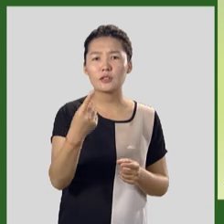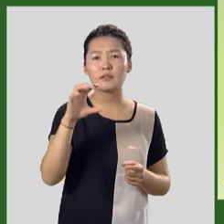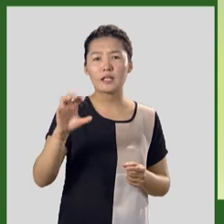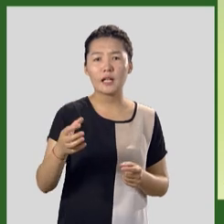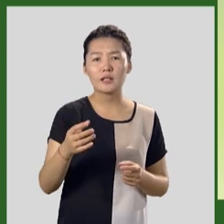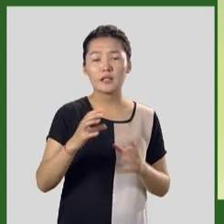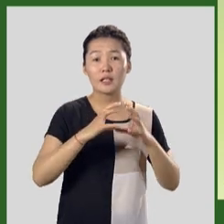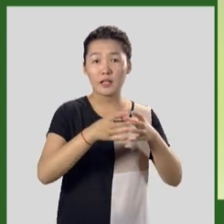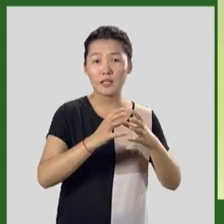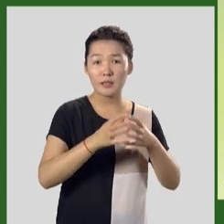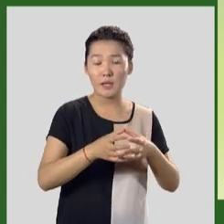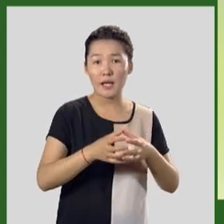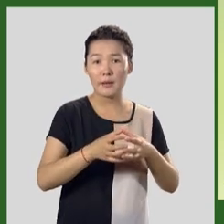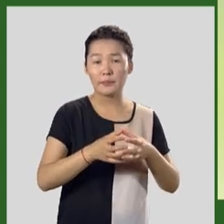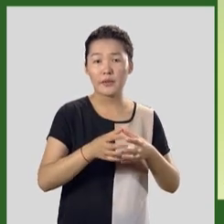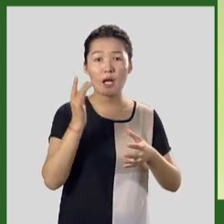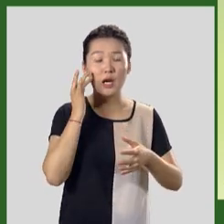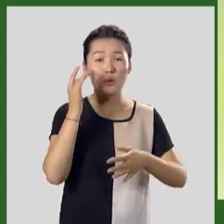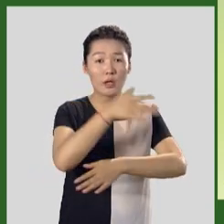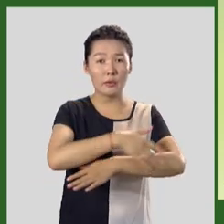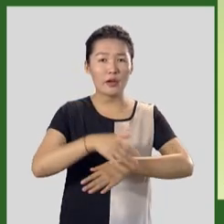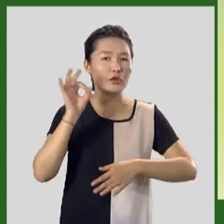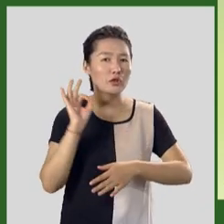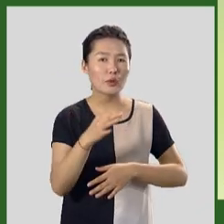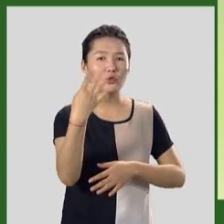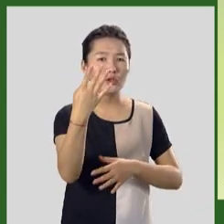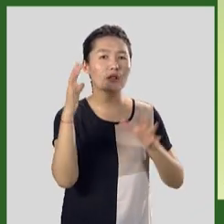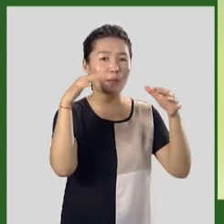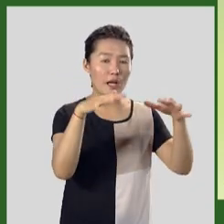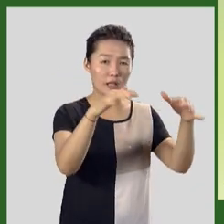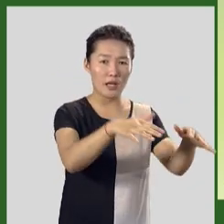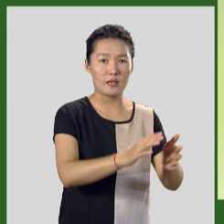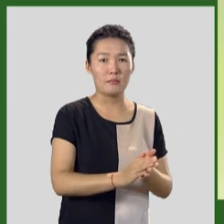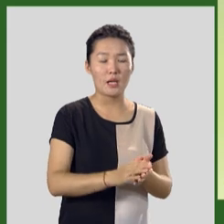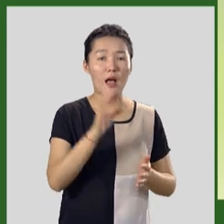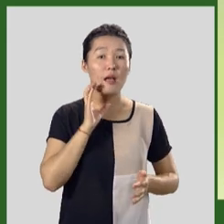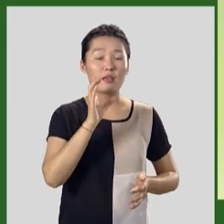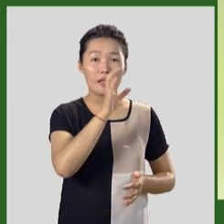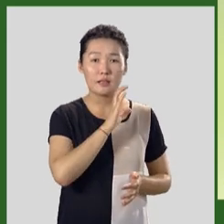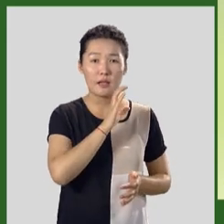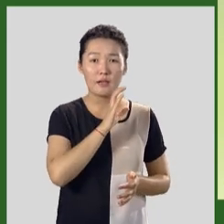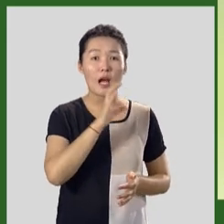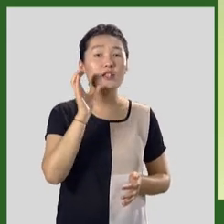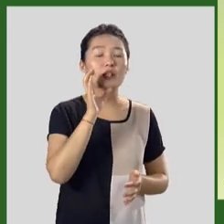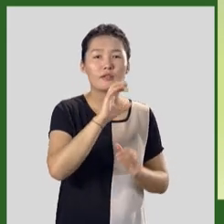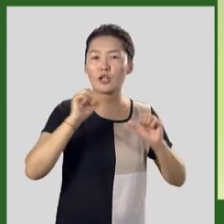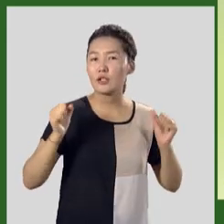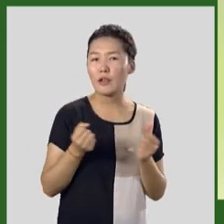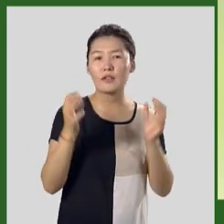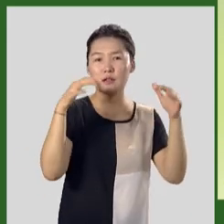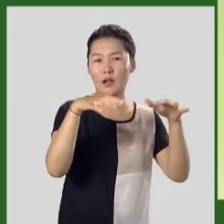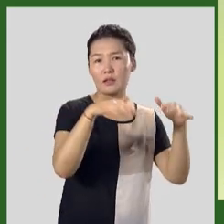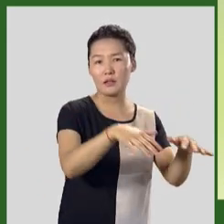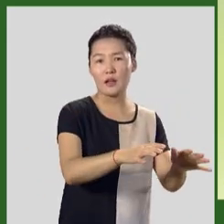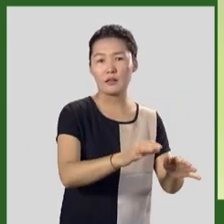континент на Земле, омываемый сразу 4 океанами. На севере – Северно-Ледовитый океан,